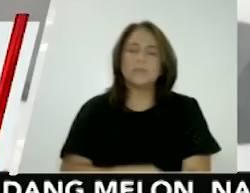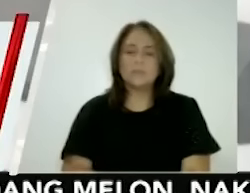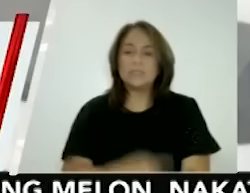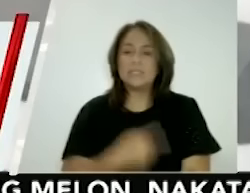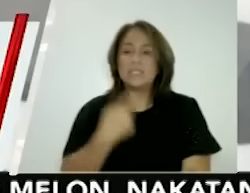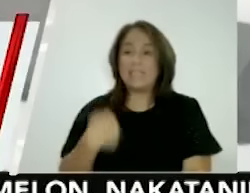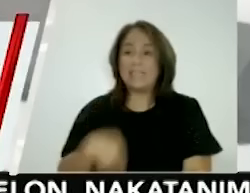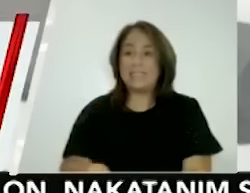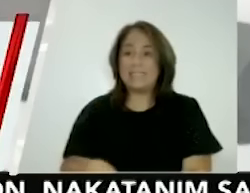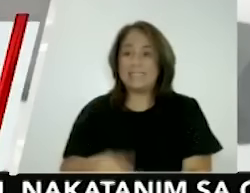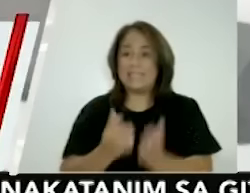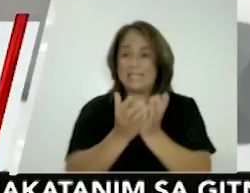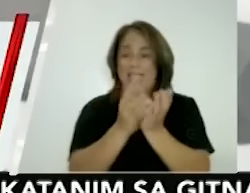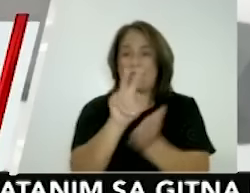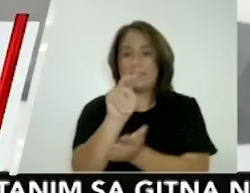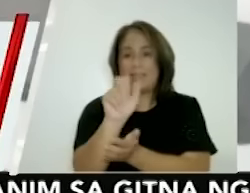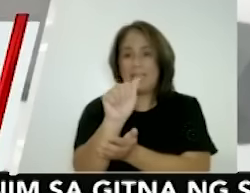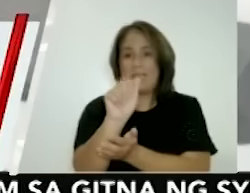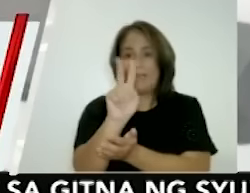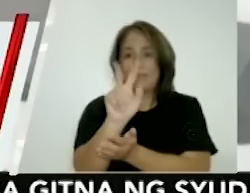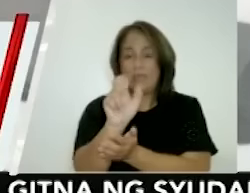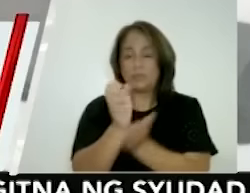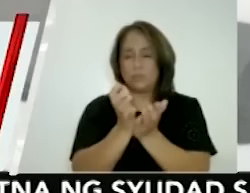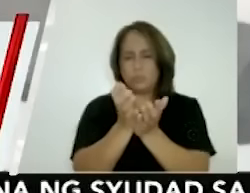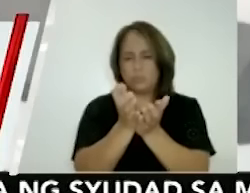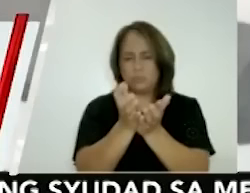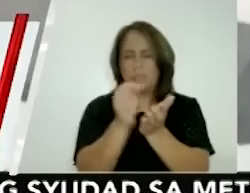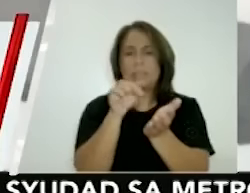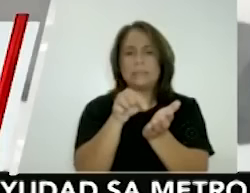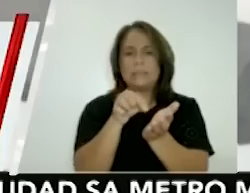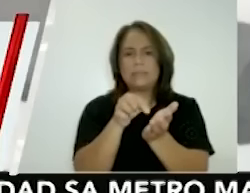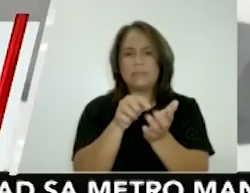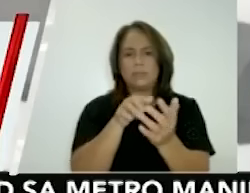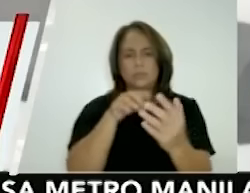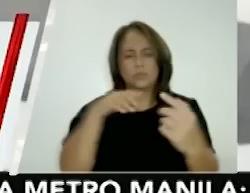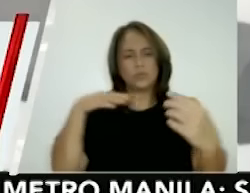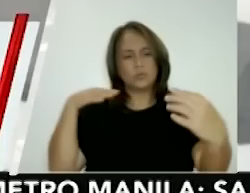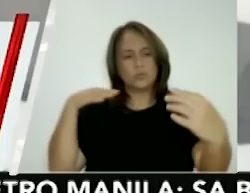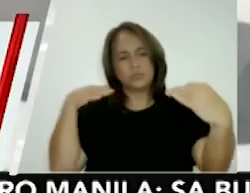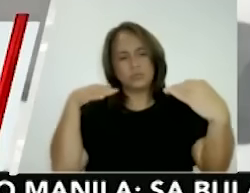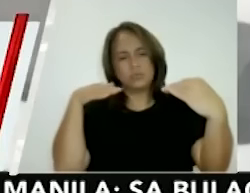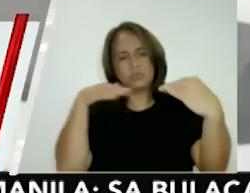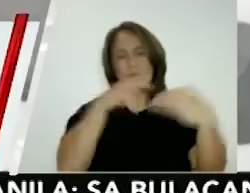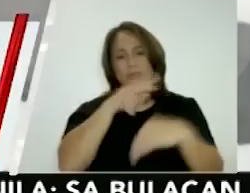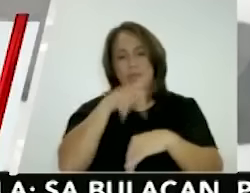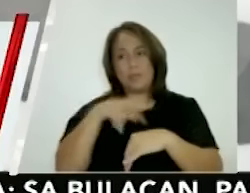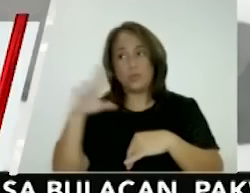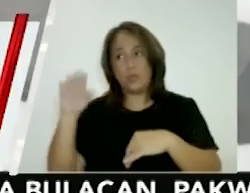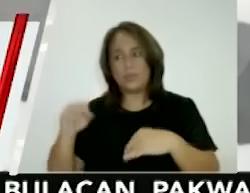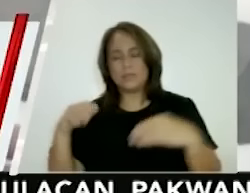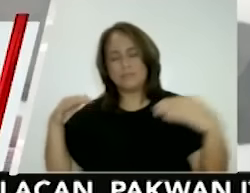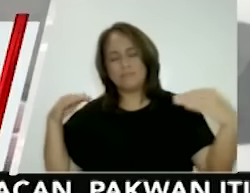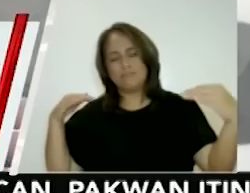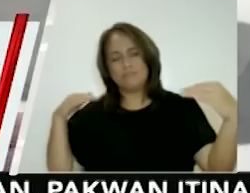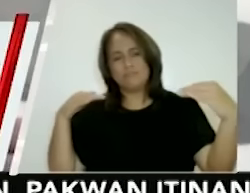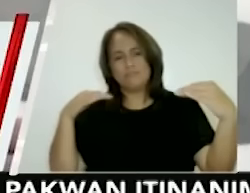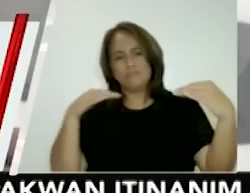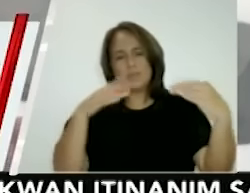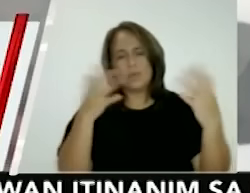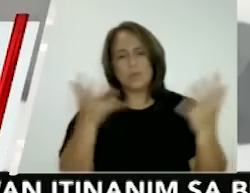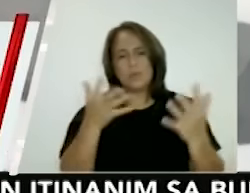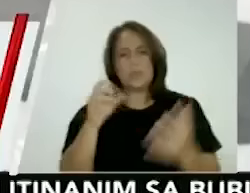Navy. Yung barko na yan, Pia, ang tila sumalubong sa mga barko ng Philippine at US Navies nang mula doon sa Sulu Sea